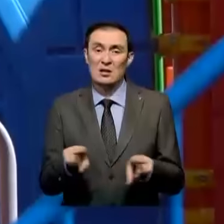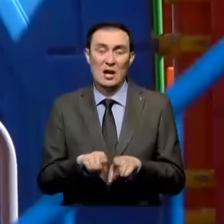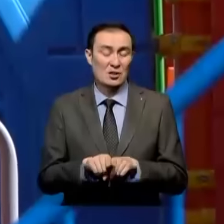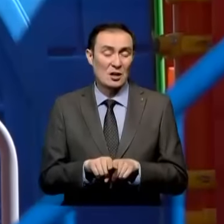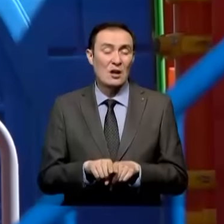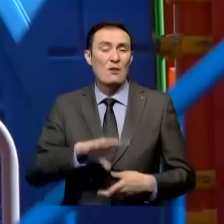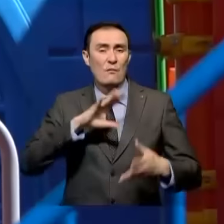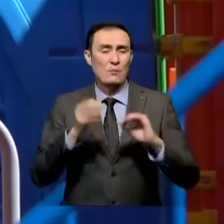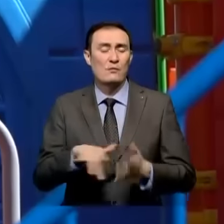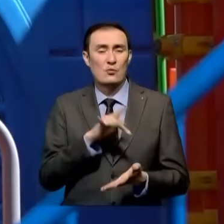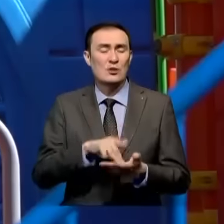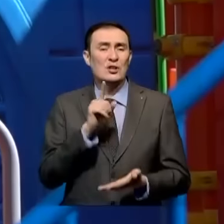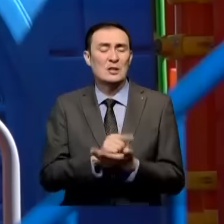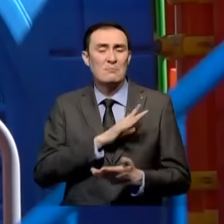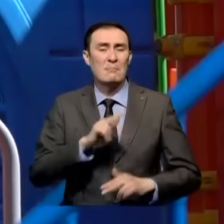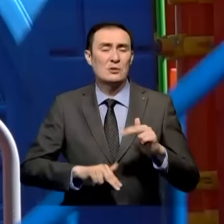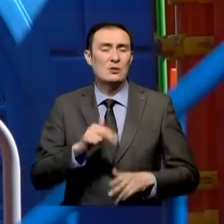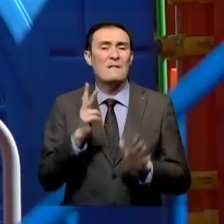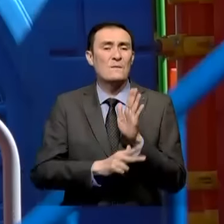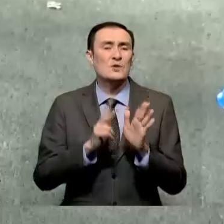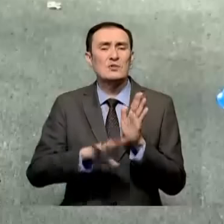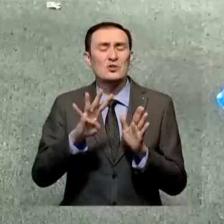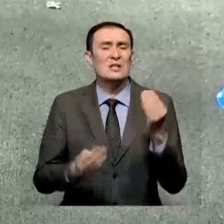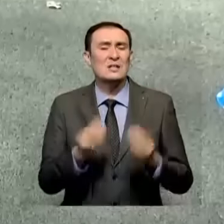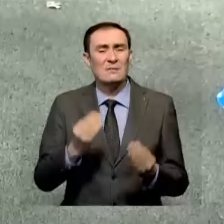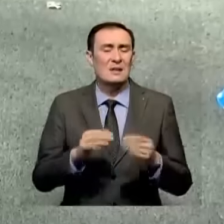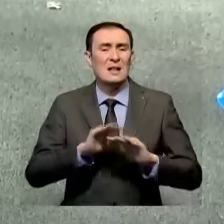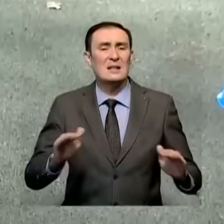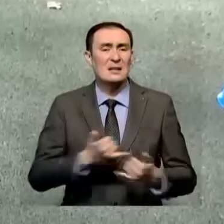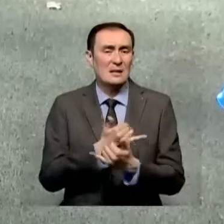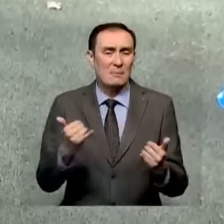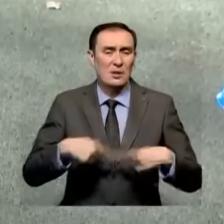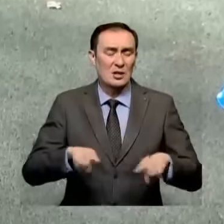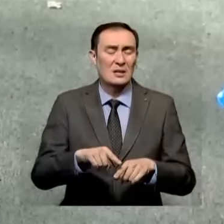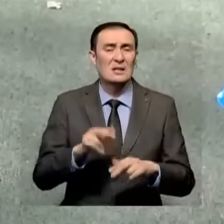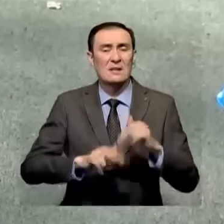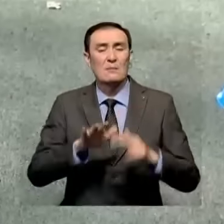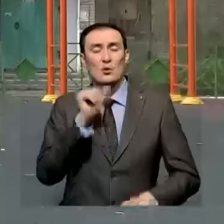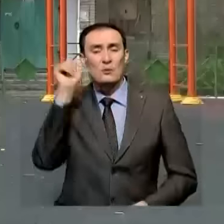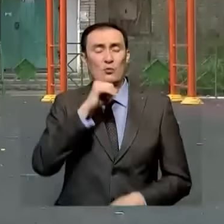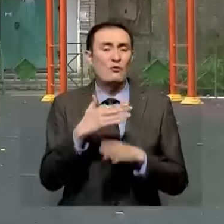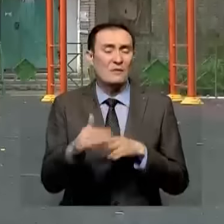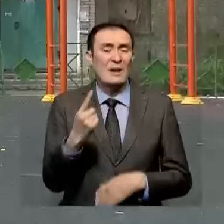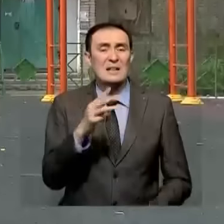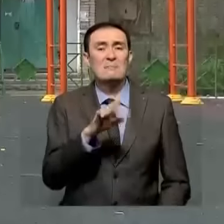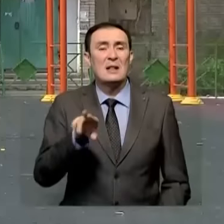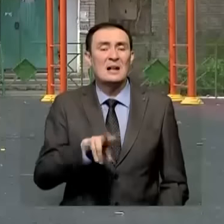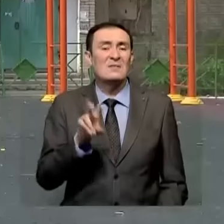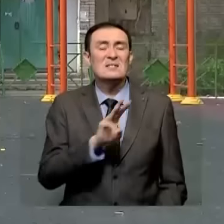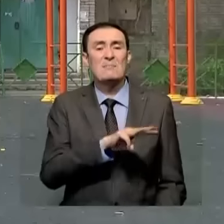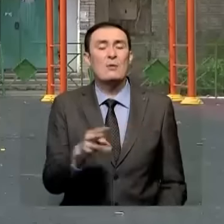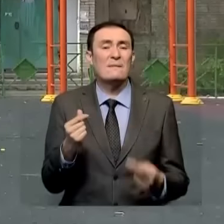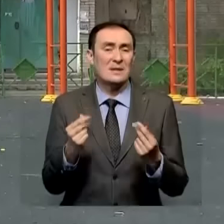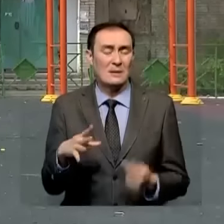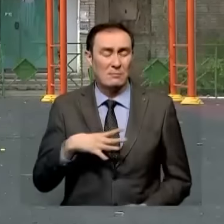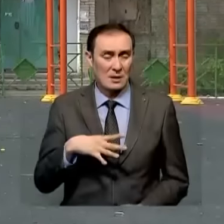лучше. Всего по городу должны были возвести 84 детские площадки. На их строительство в прошлом году выделили 1 миллиард 200